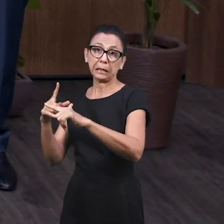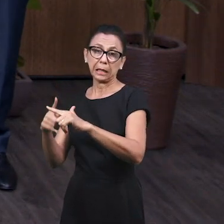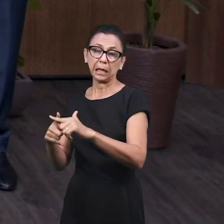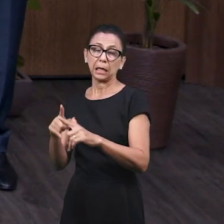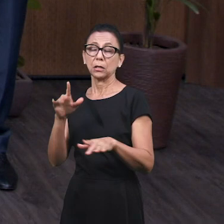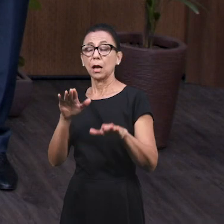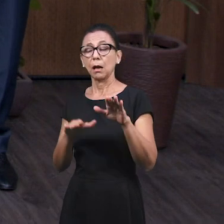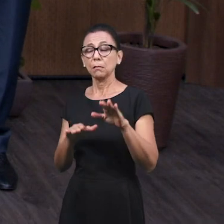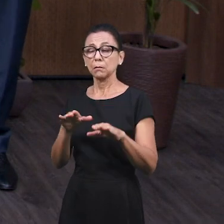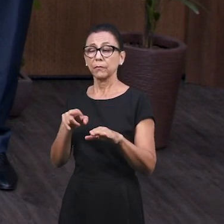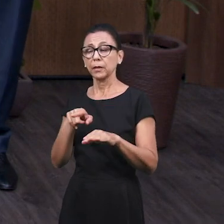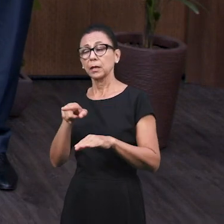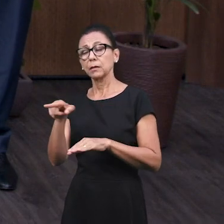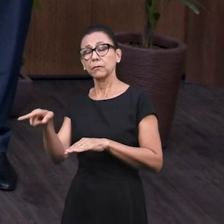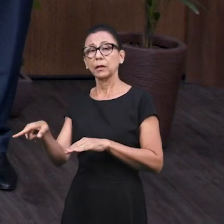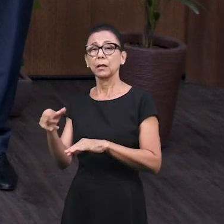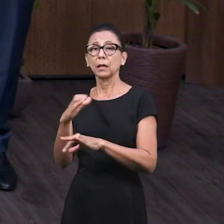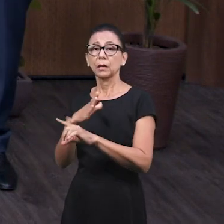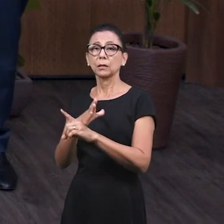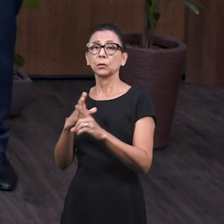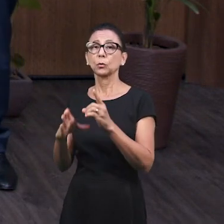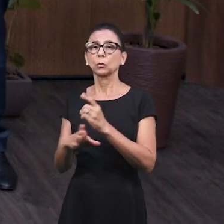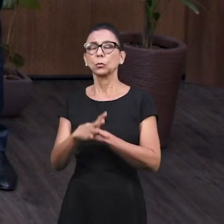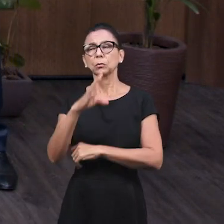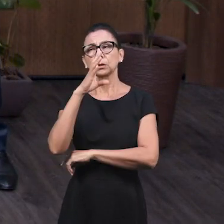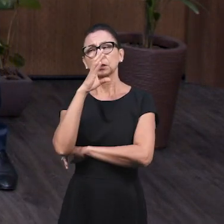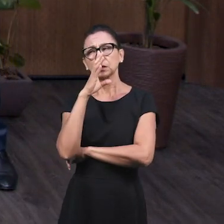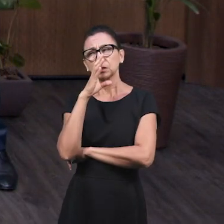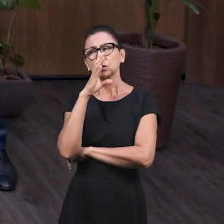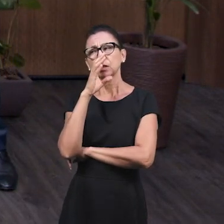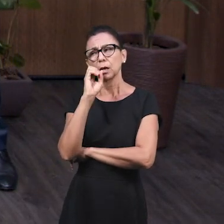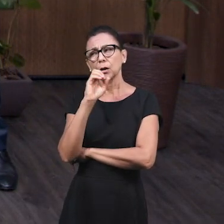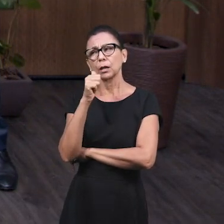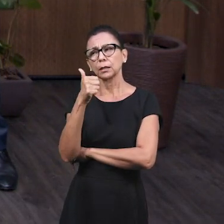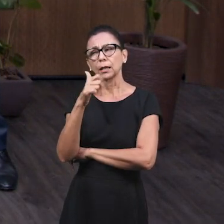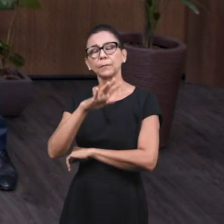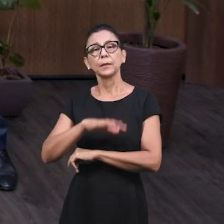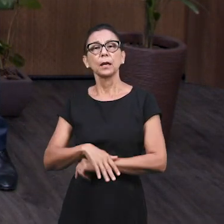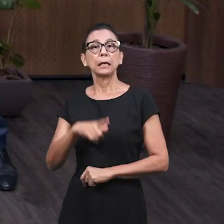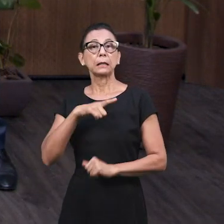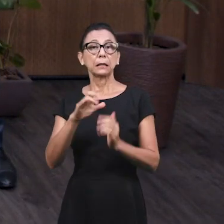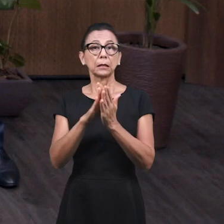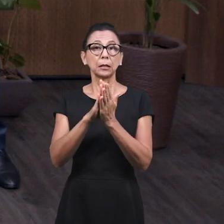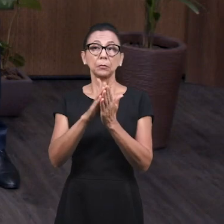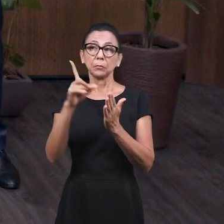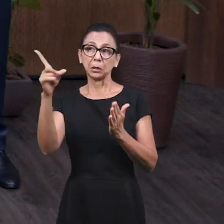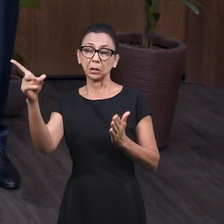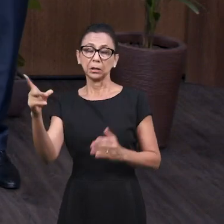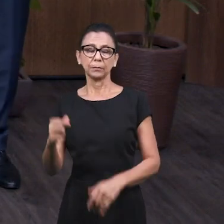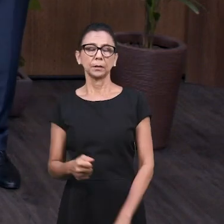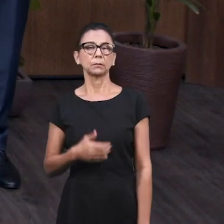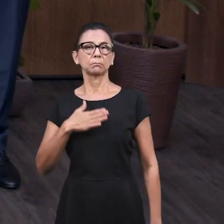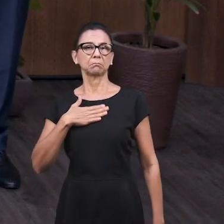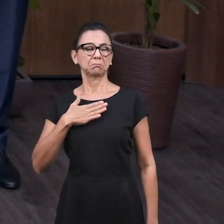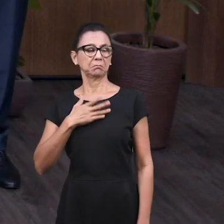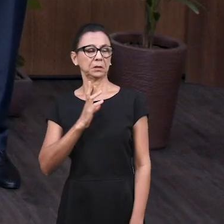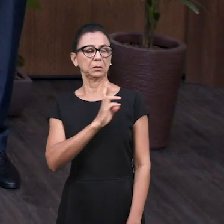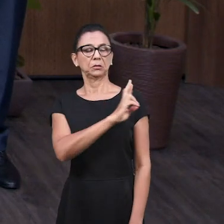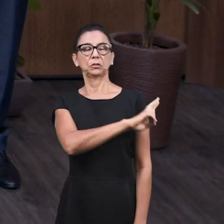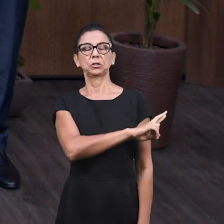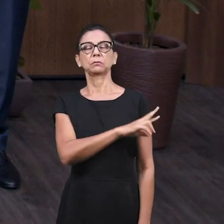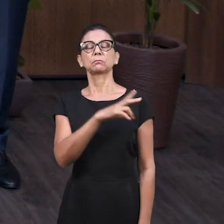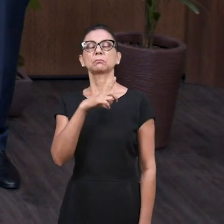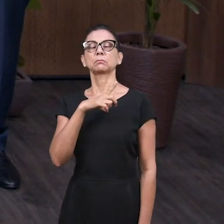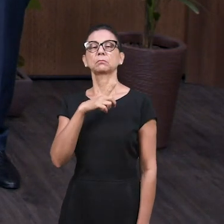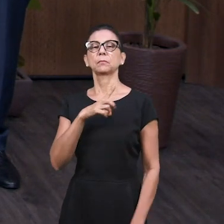manière régulière une église, ont la Bible, ont sa religion, mais elles sont